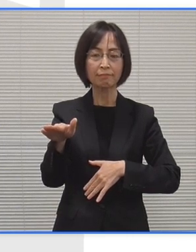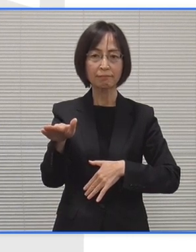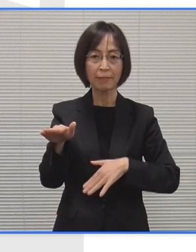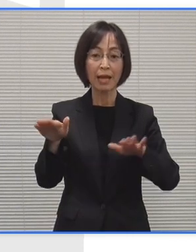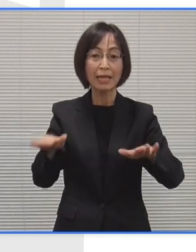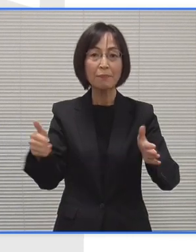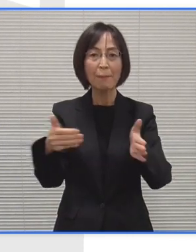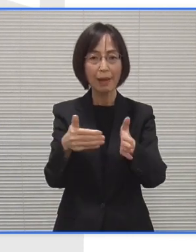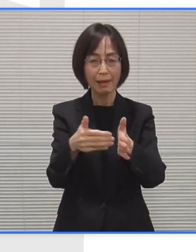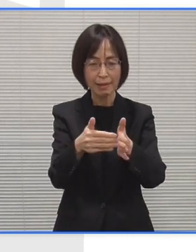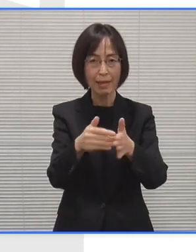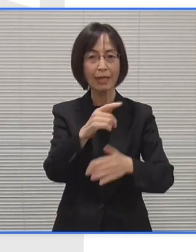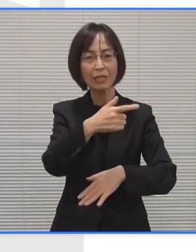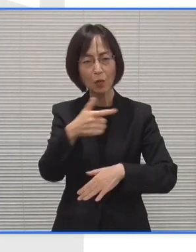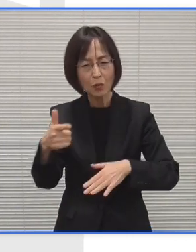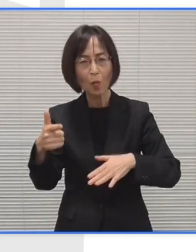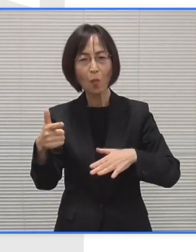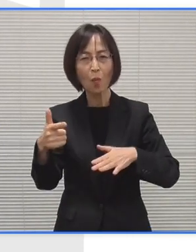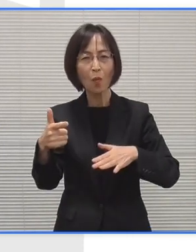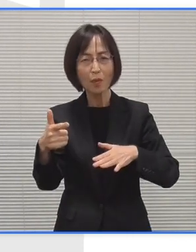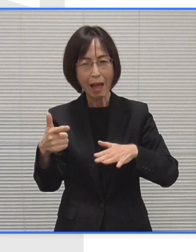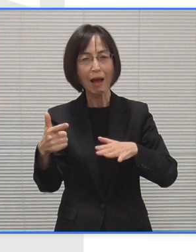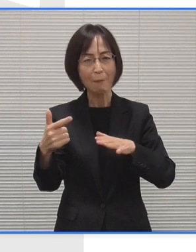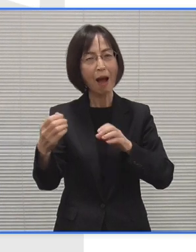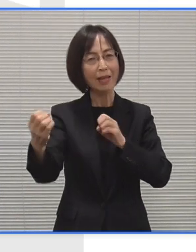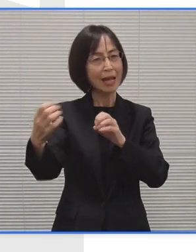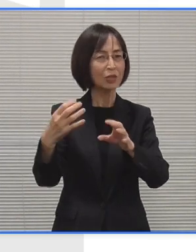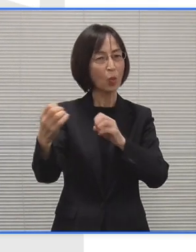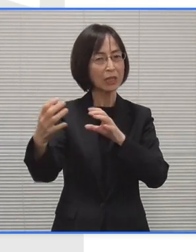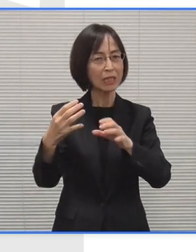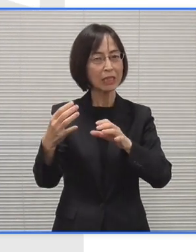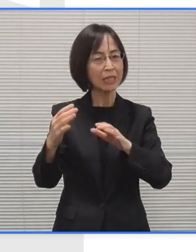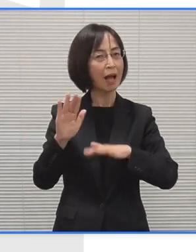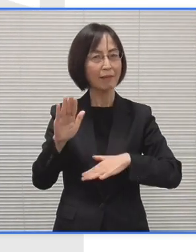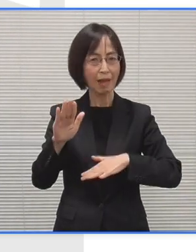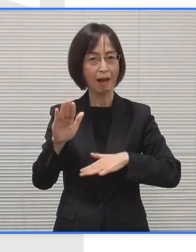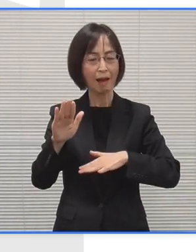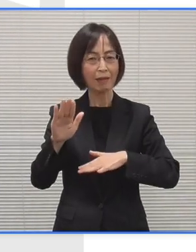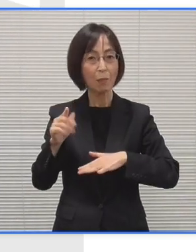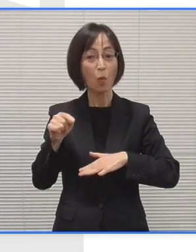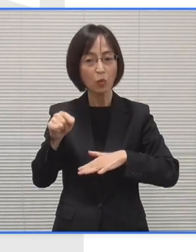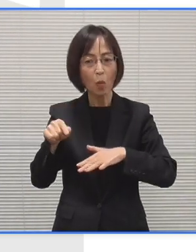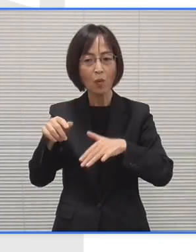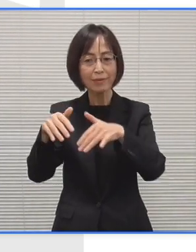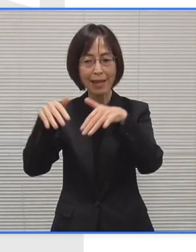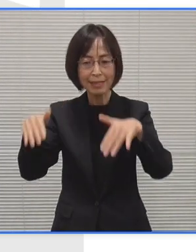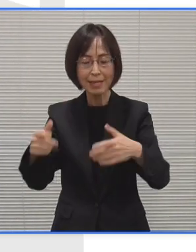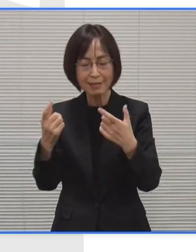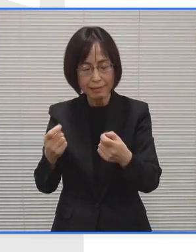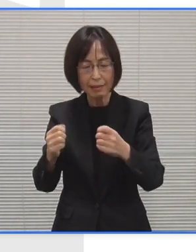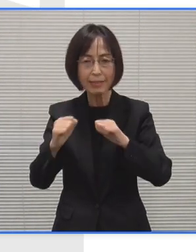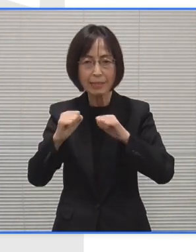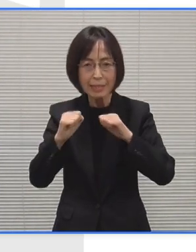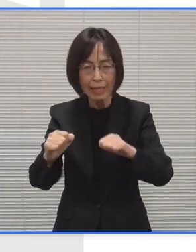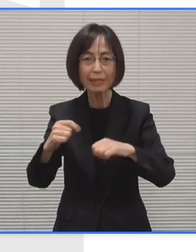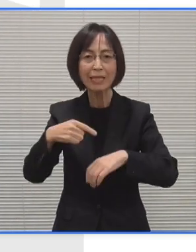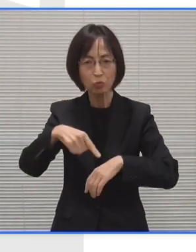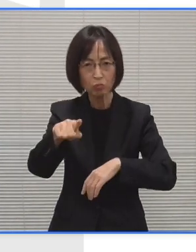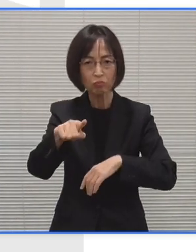今まで、いろんなこうやり取りはありましたけれども、この体制でしっかりやっていきますというお